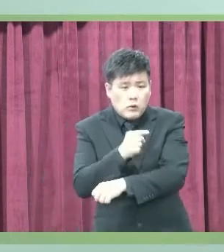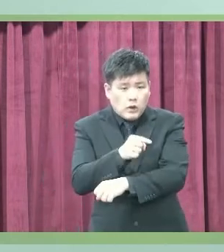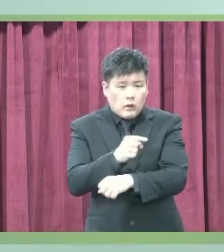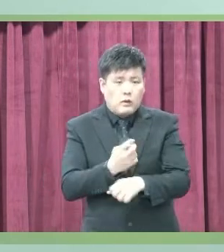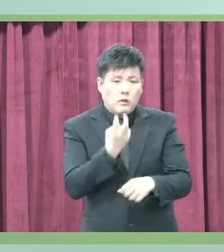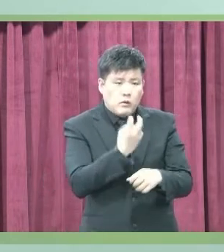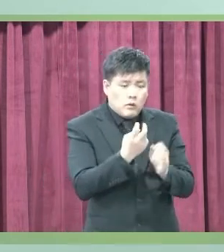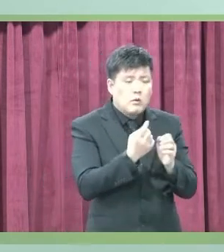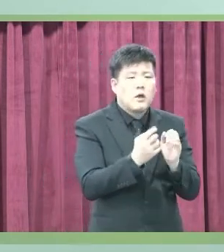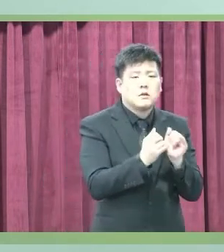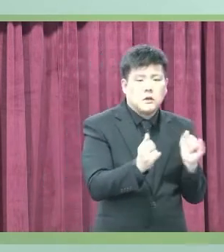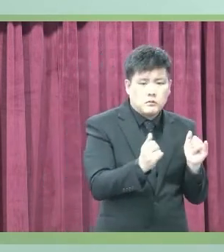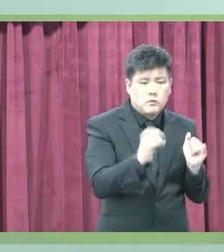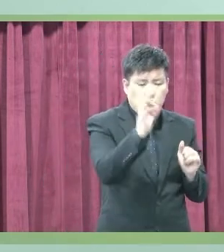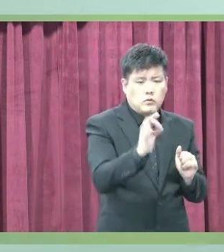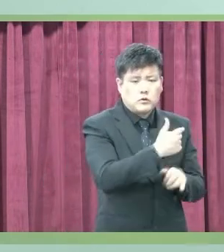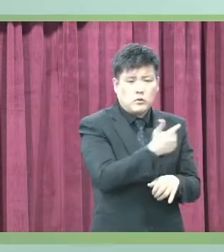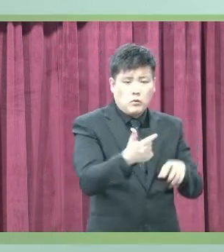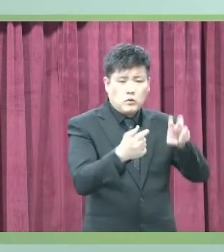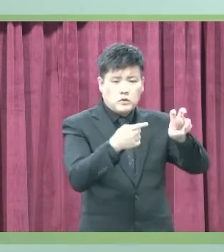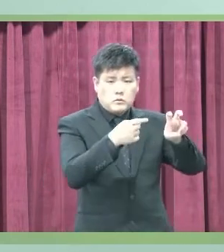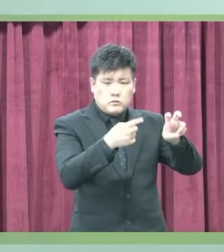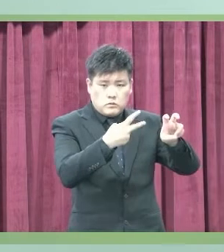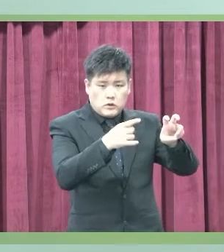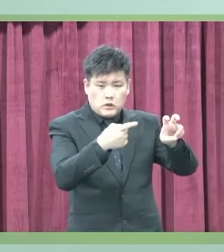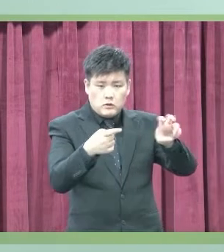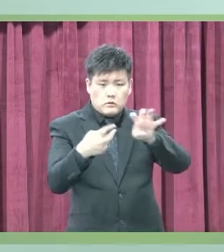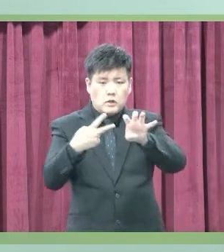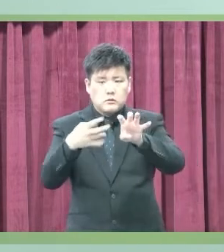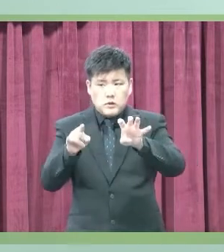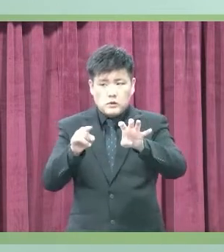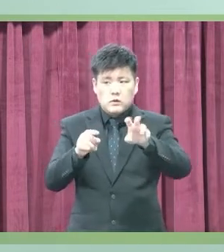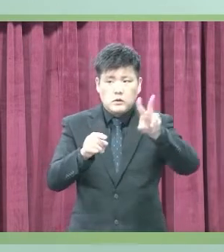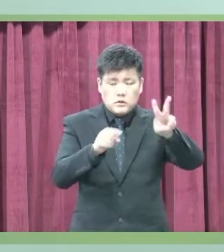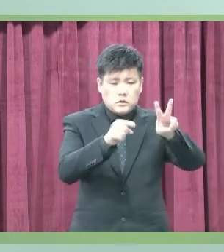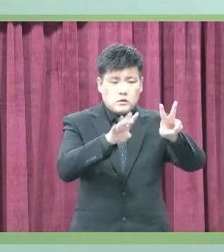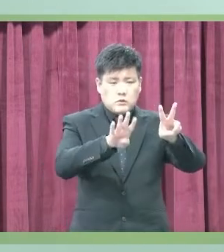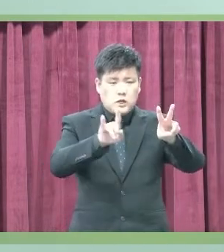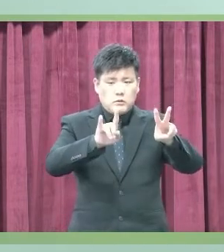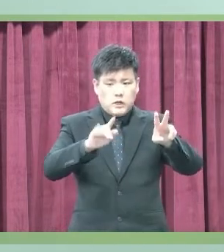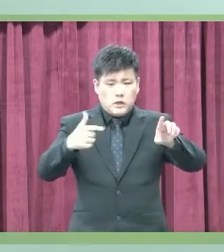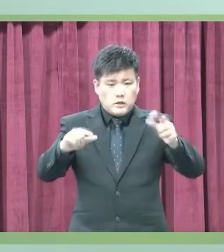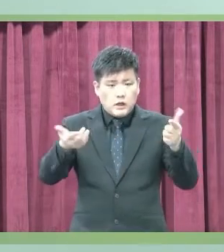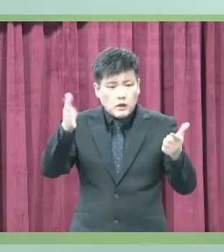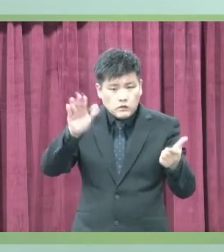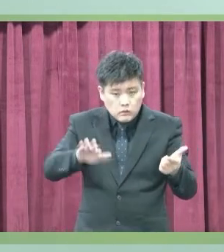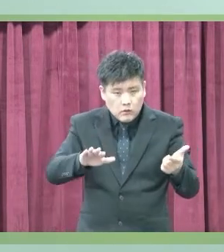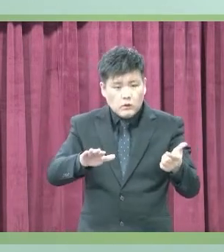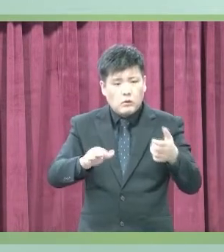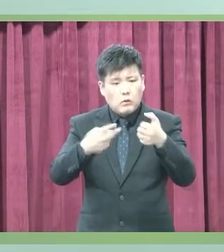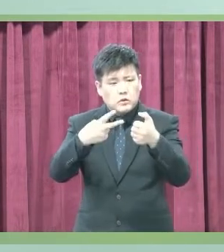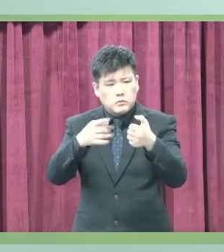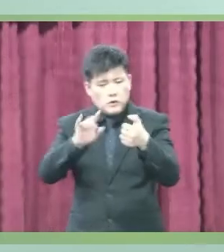높고 20대에서 40대에는 2.4배의 차이를 보이다가 50대 이후에는 배수 차이가 줄어듭니다.